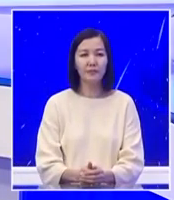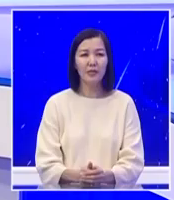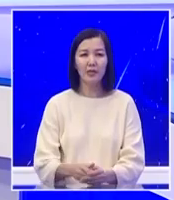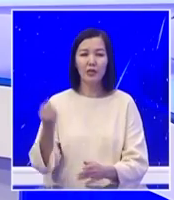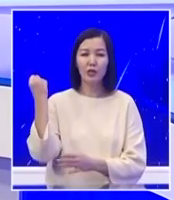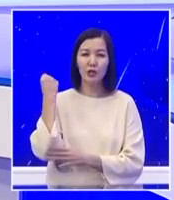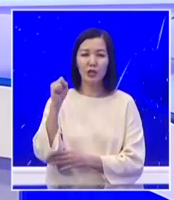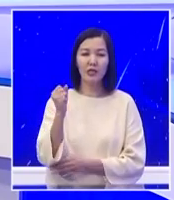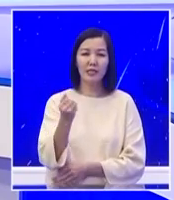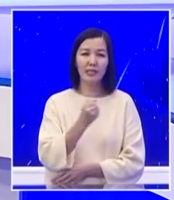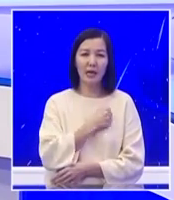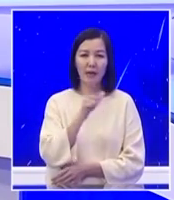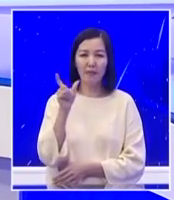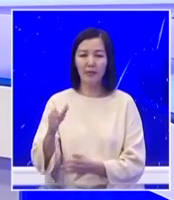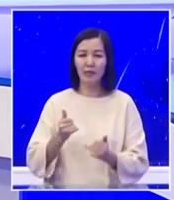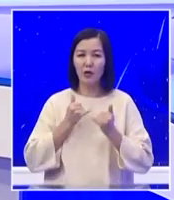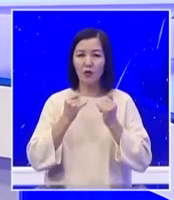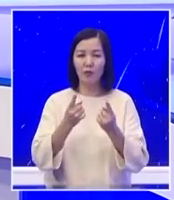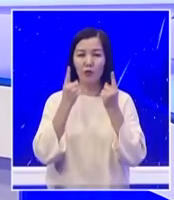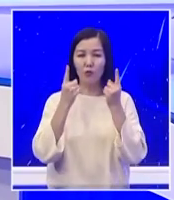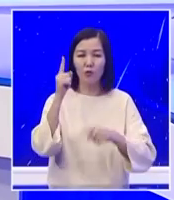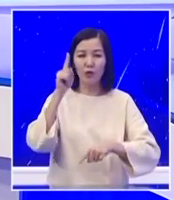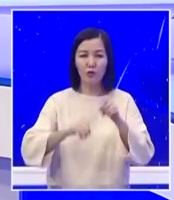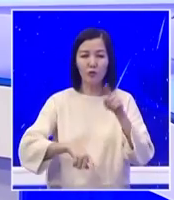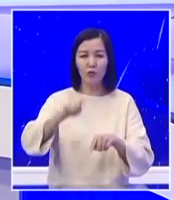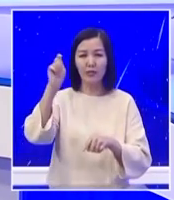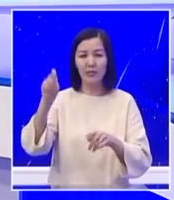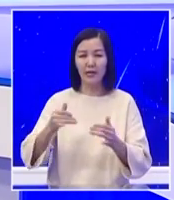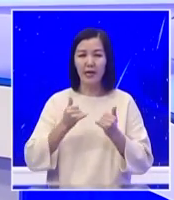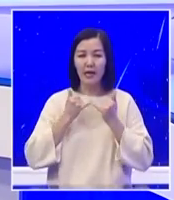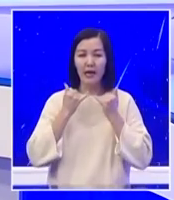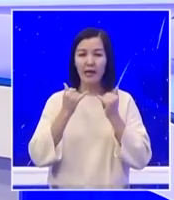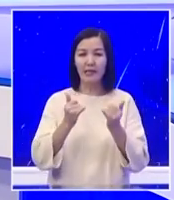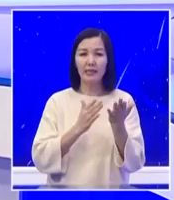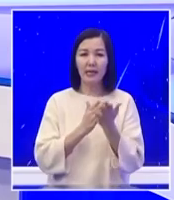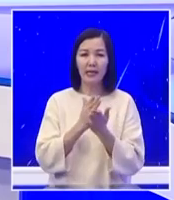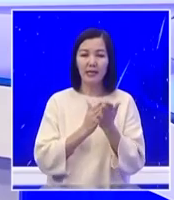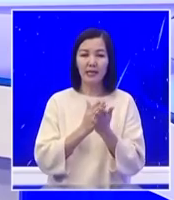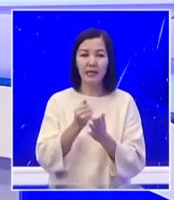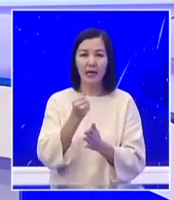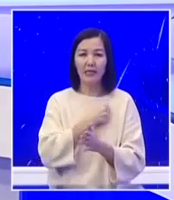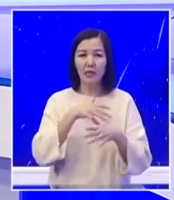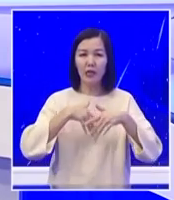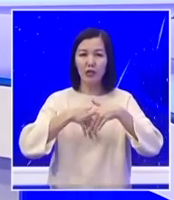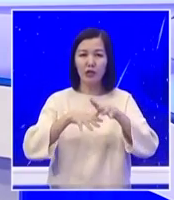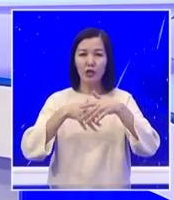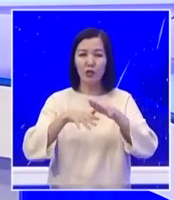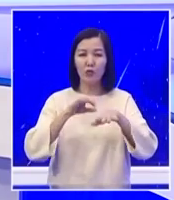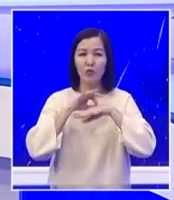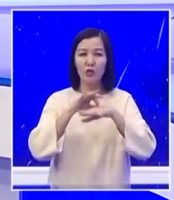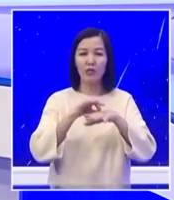Жеңіс сарбазына құрмет, ілеліктер Ұлы Отан соғыс ардагері Көшерхан Әлімбаевтың бір өзіне арнап әскери шеру ұйымдастырды.